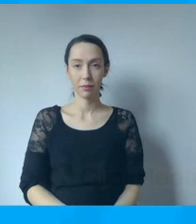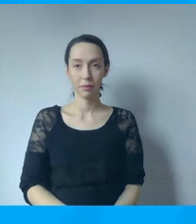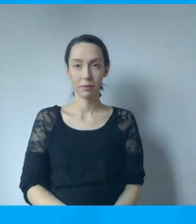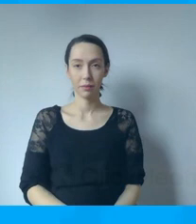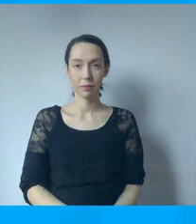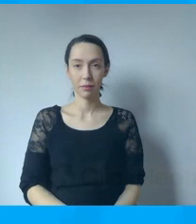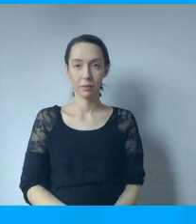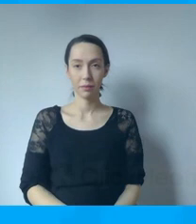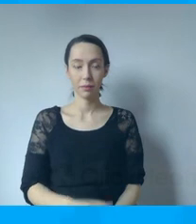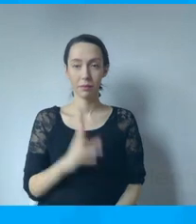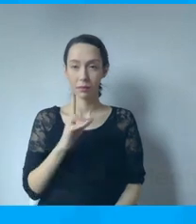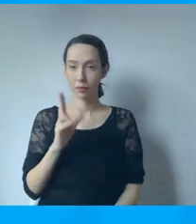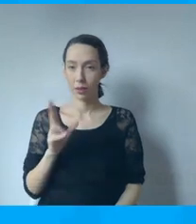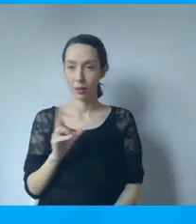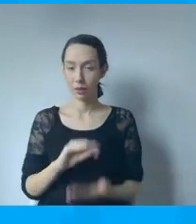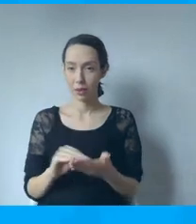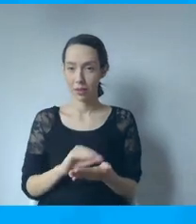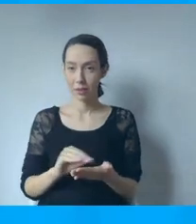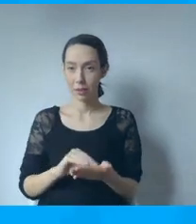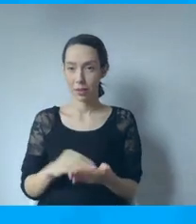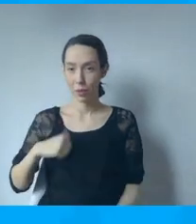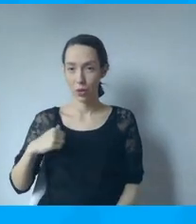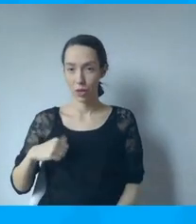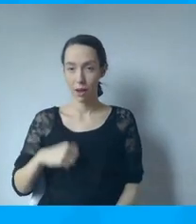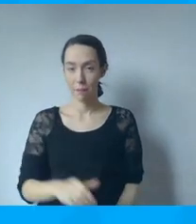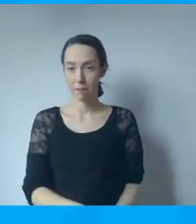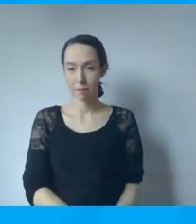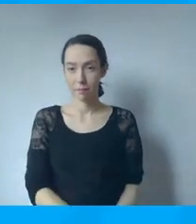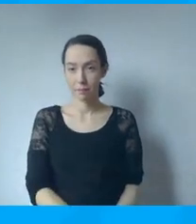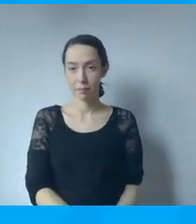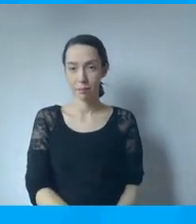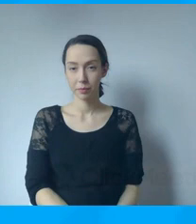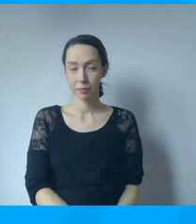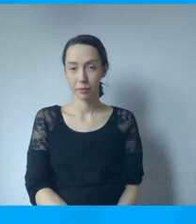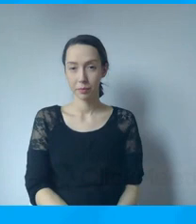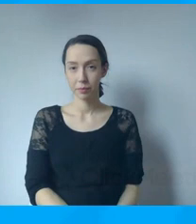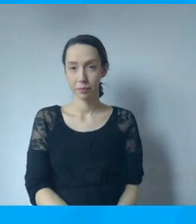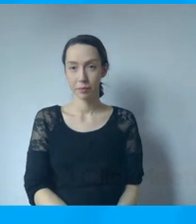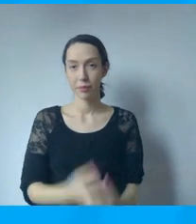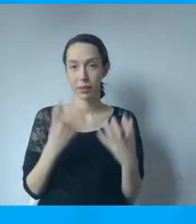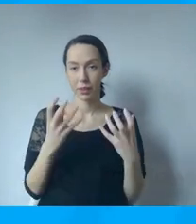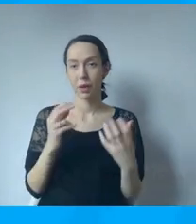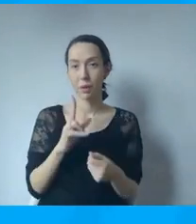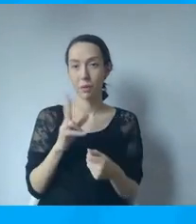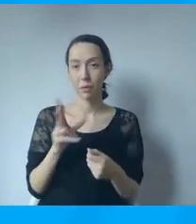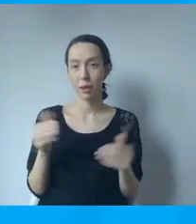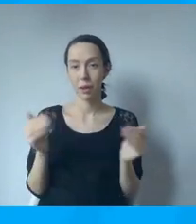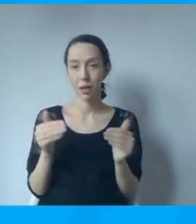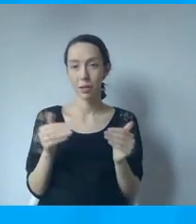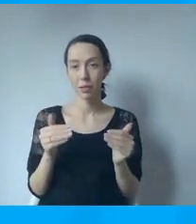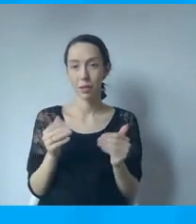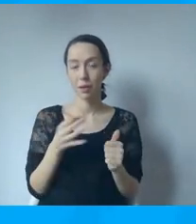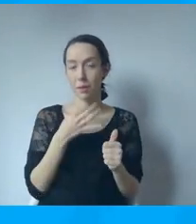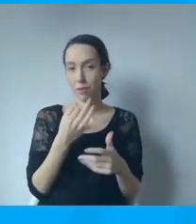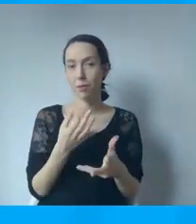Widzę, że ktoś pisze, także jeszcze chwilkę poczekam. Chciałabym, żeby wszyscy mieli możliwość tutaj uzyskania